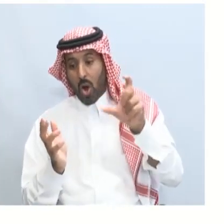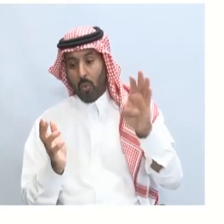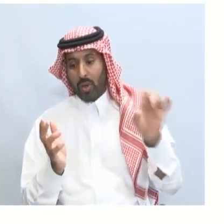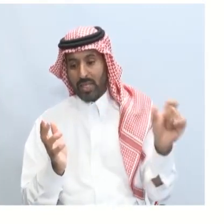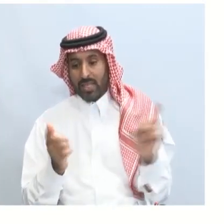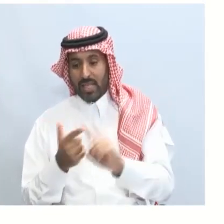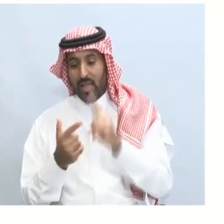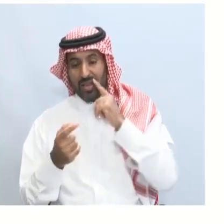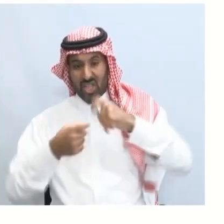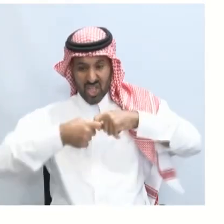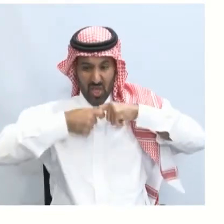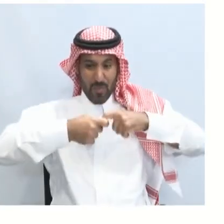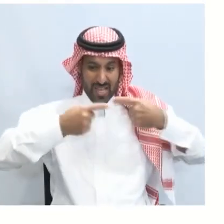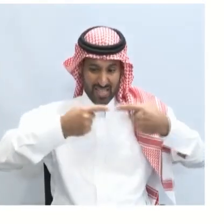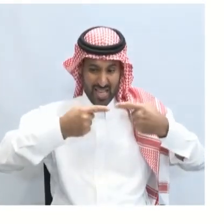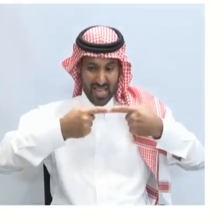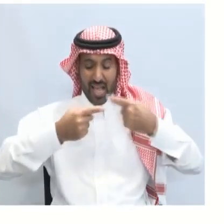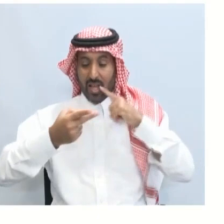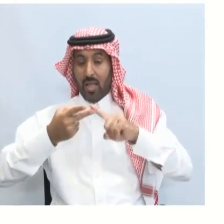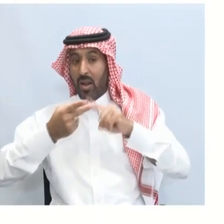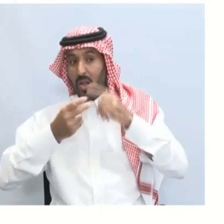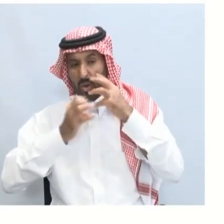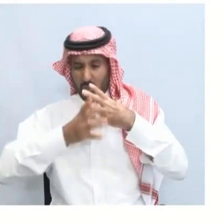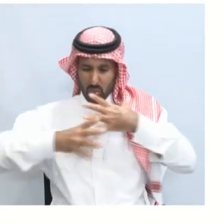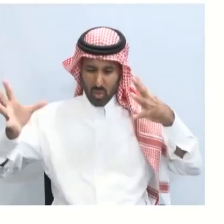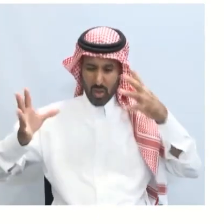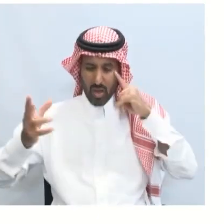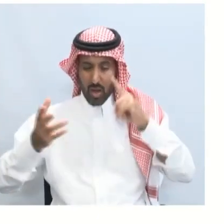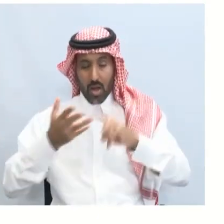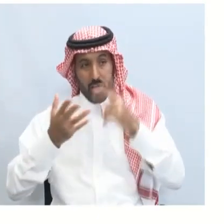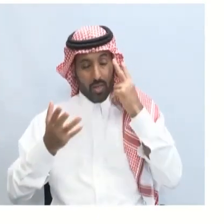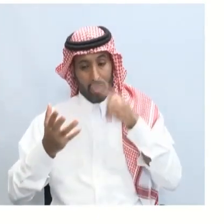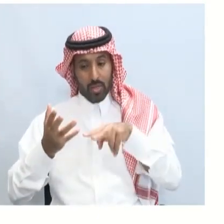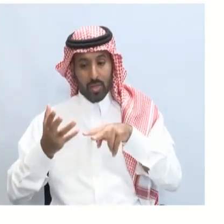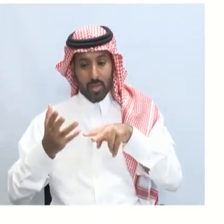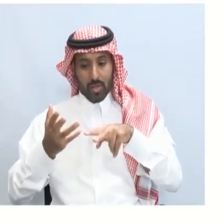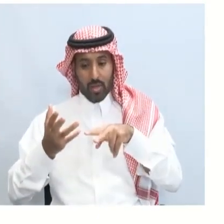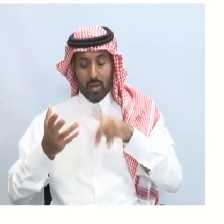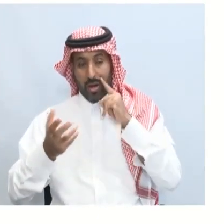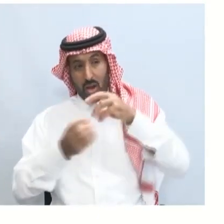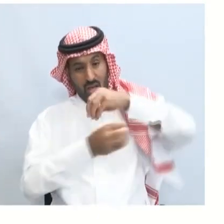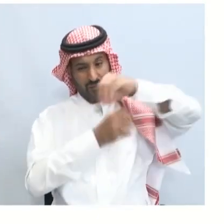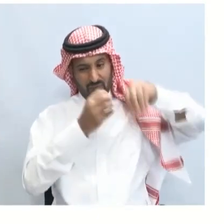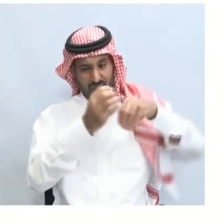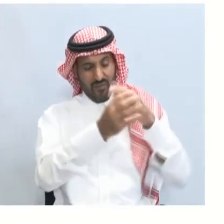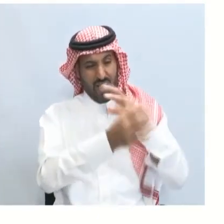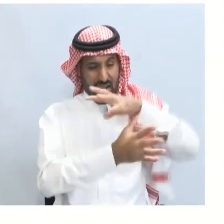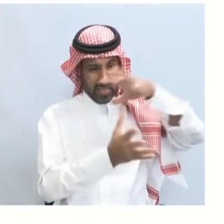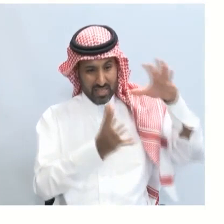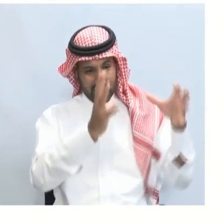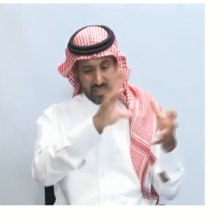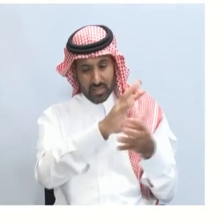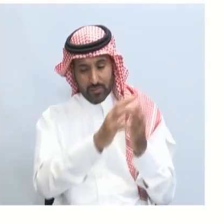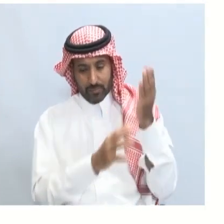تجاذب الاقطاب نظريه الانفجار العظيم نظريه الفلك احسنت